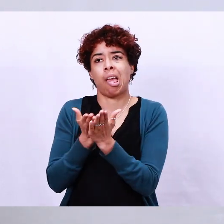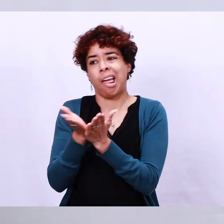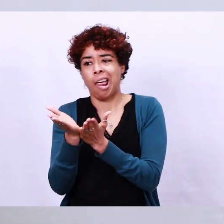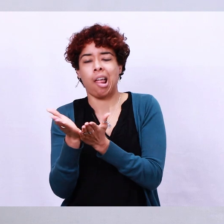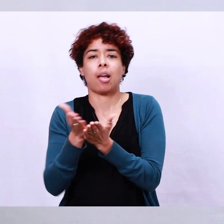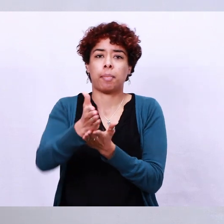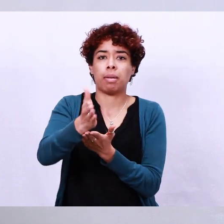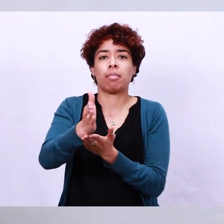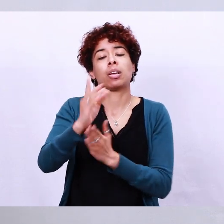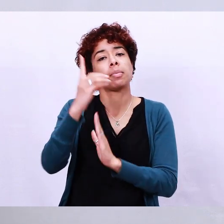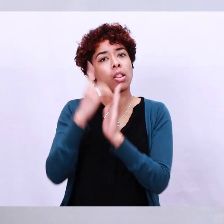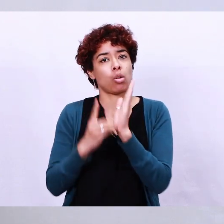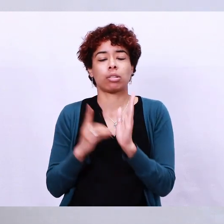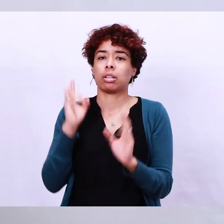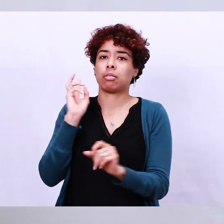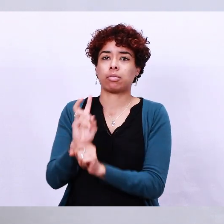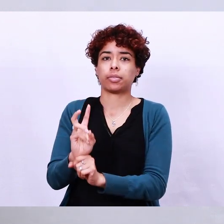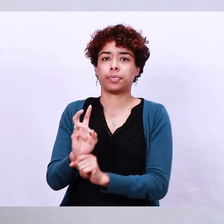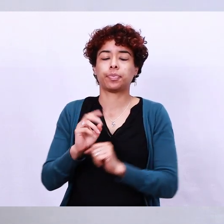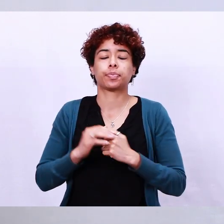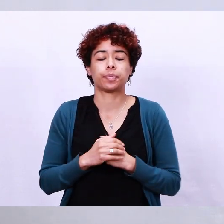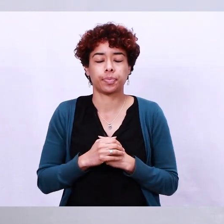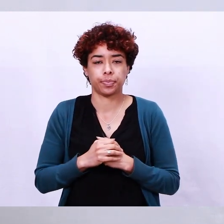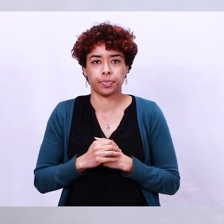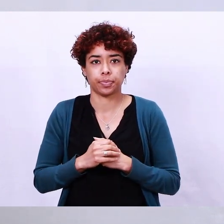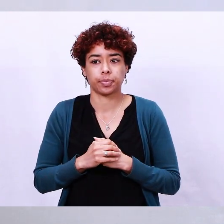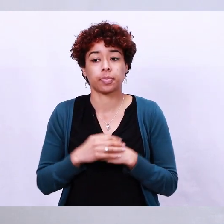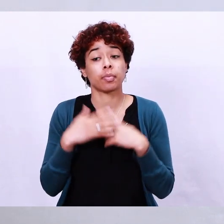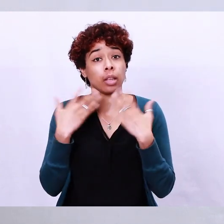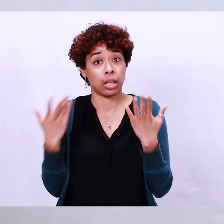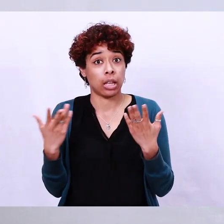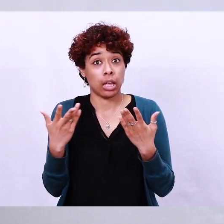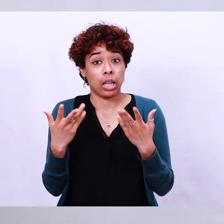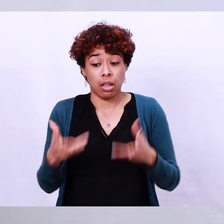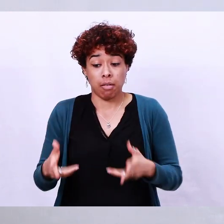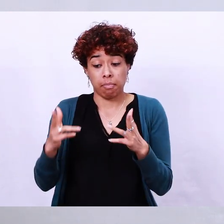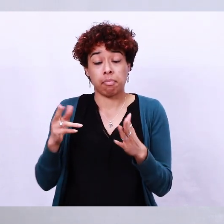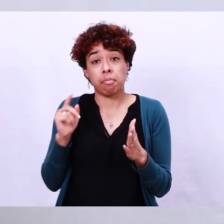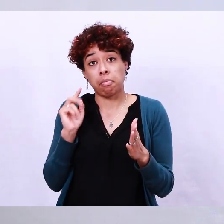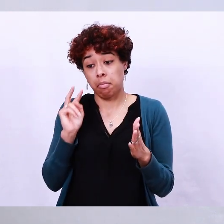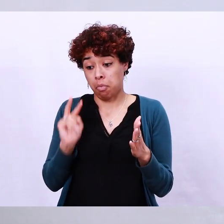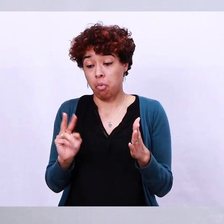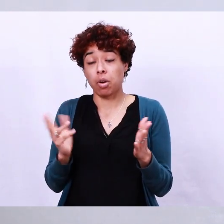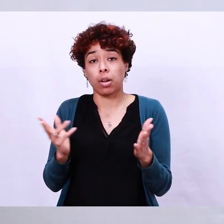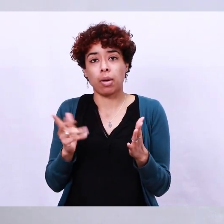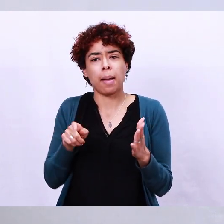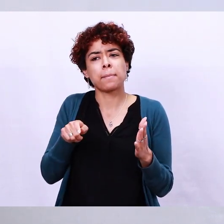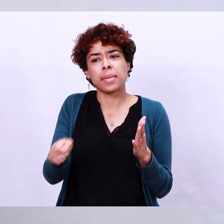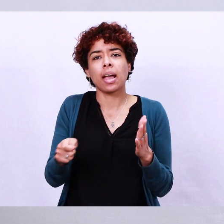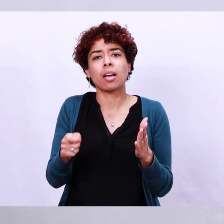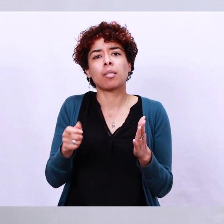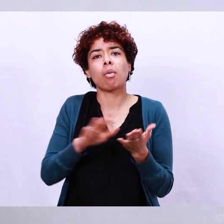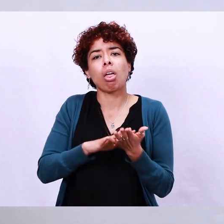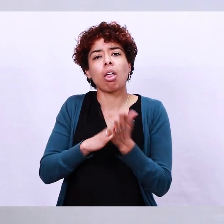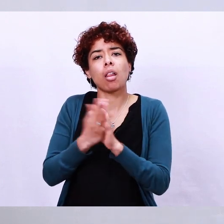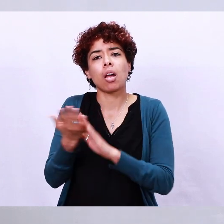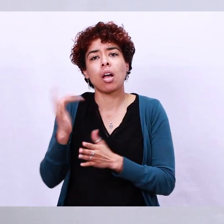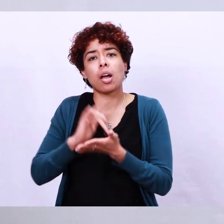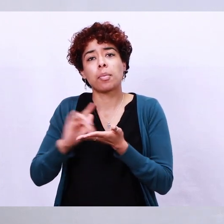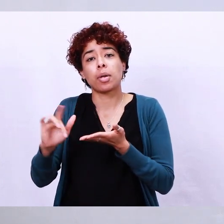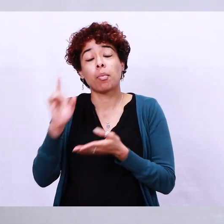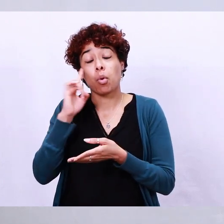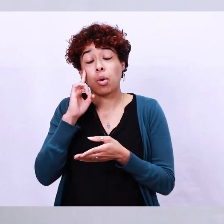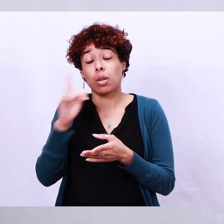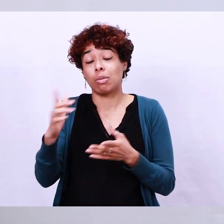doctrine soit préservée. En fait, on voit dans ce passage-là que pourquoi Pierre tombe dans l'hypocrisie ? Parce qu'il a peur